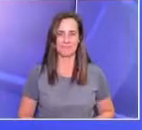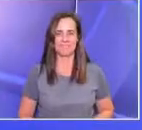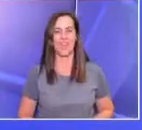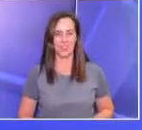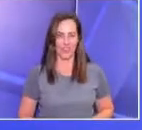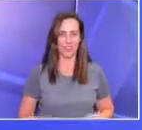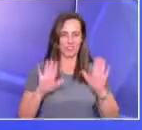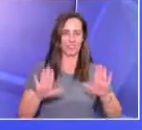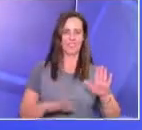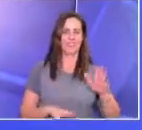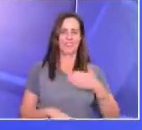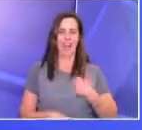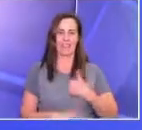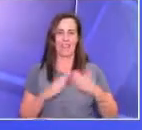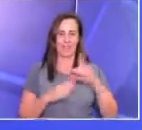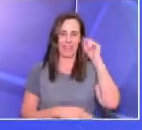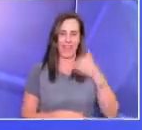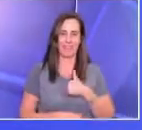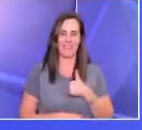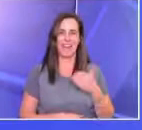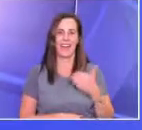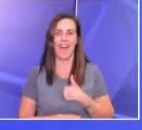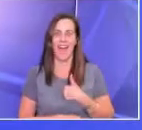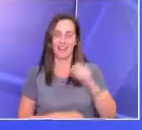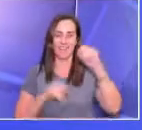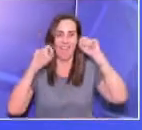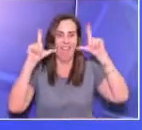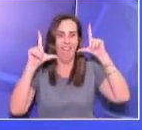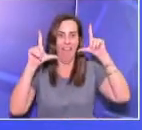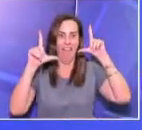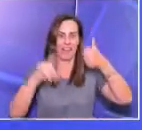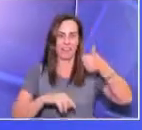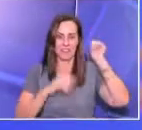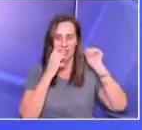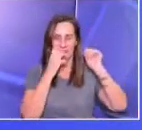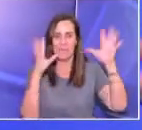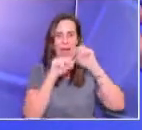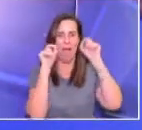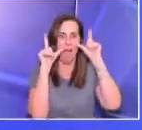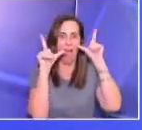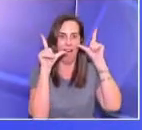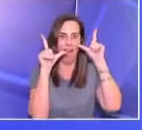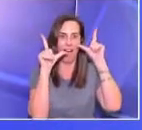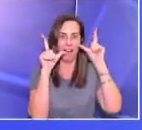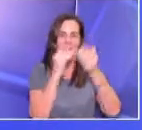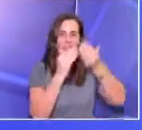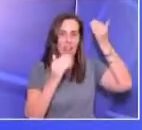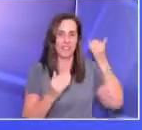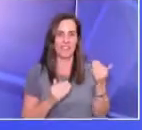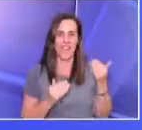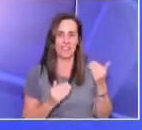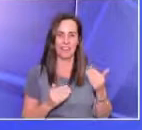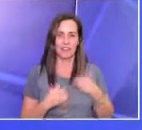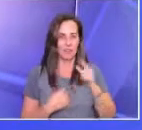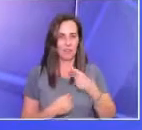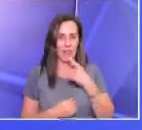טוב, תשמעו, אני תל אביבי, אני הייתי ער כל היום אתמול, כל הלילה לפני, ואני